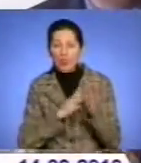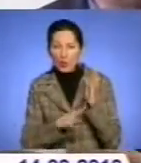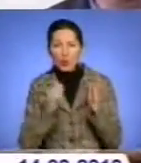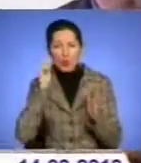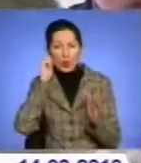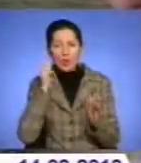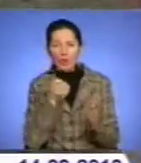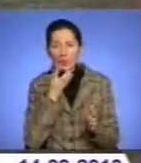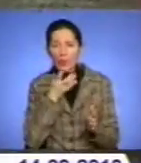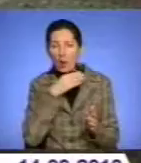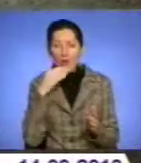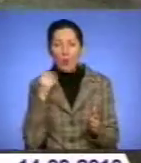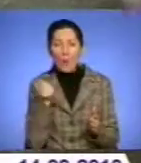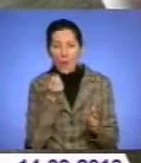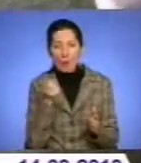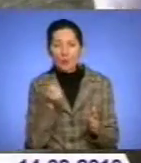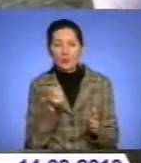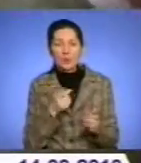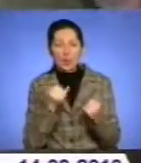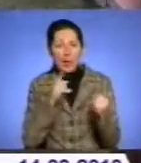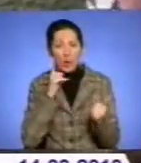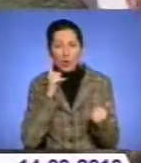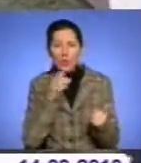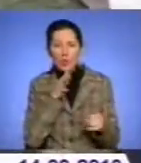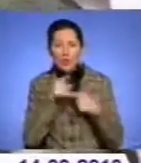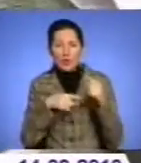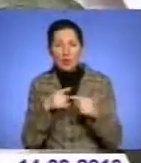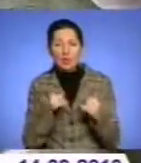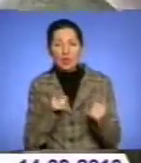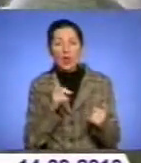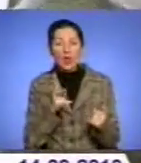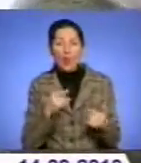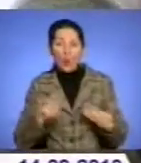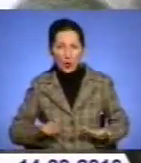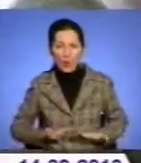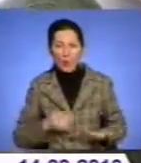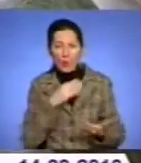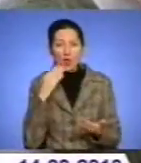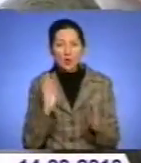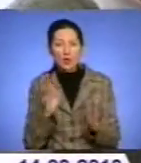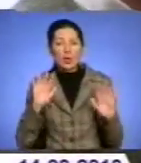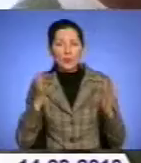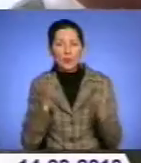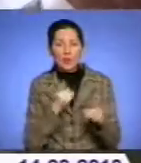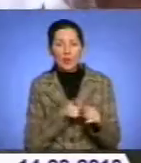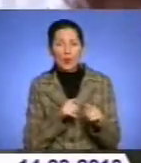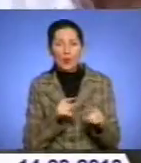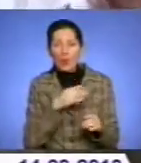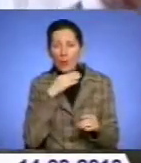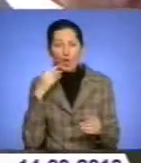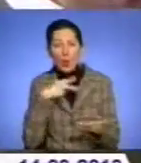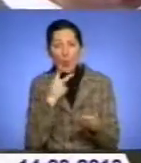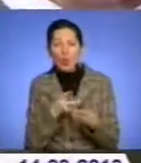ціла вічність. Для тих, кому пощастило прожити такий поважний вік – лише мить, за яку неймовірно багато побачено та